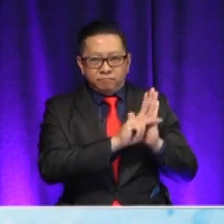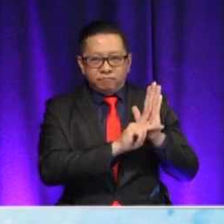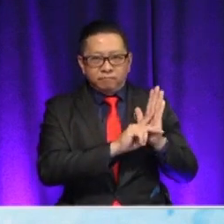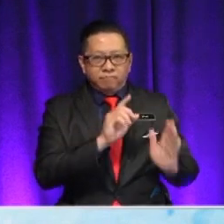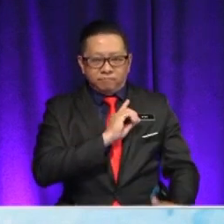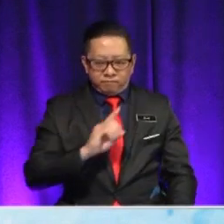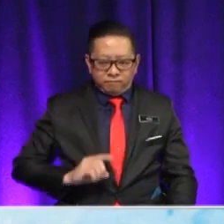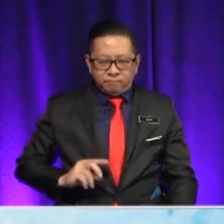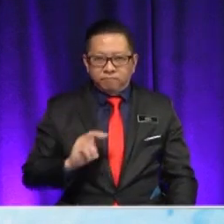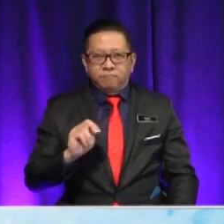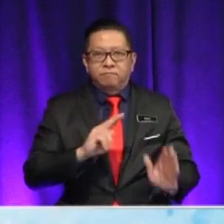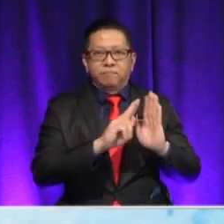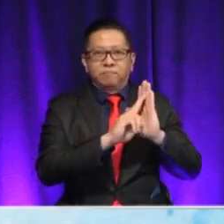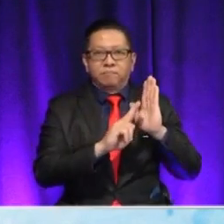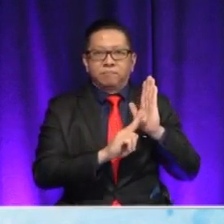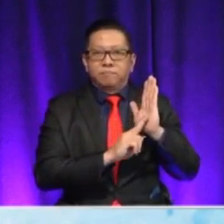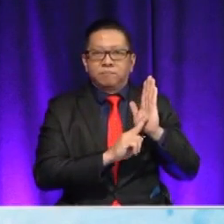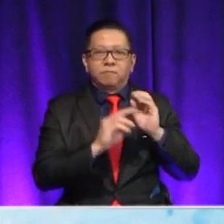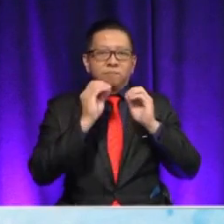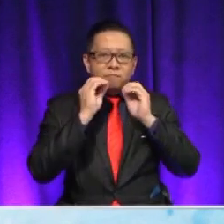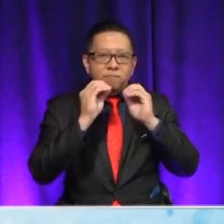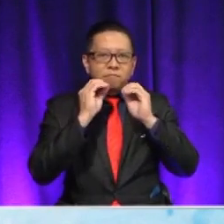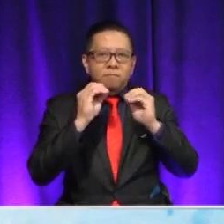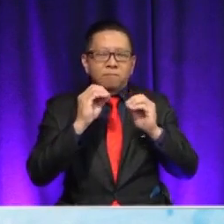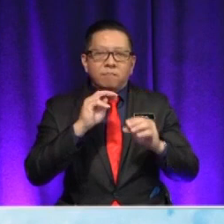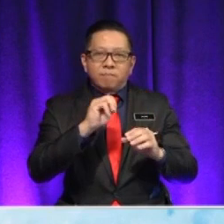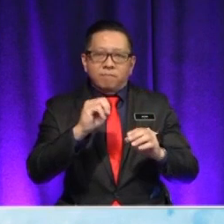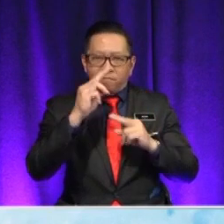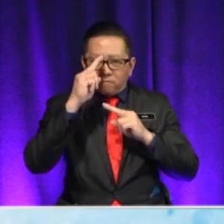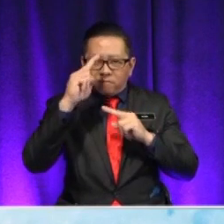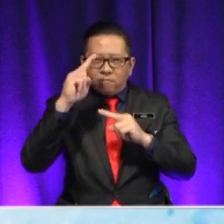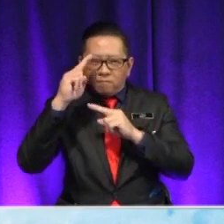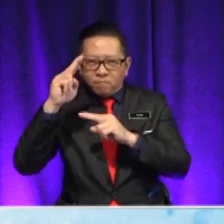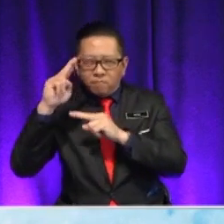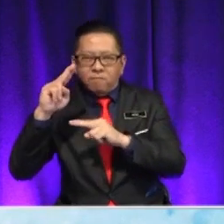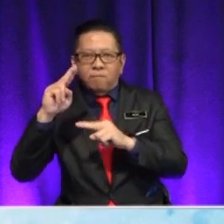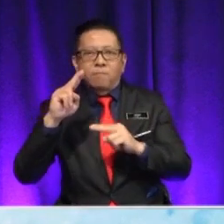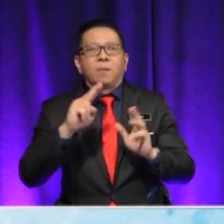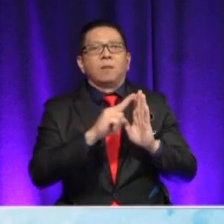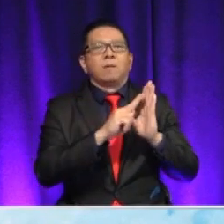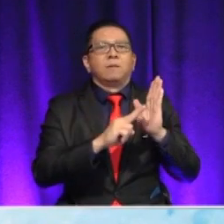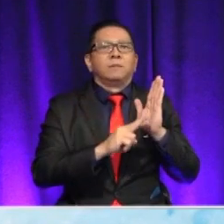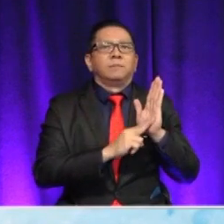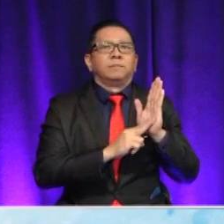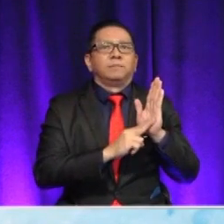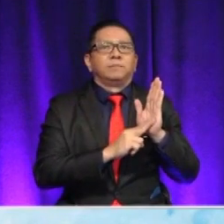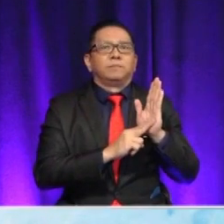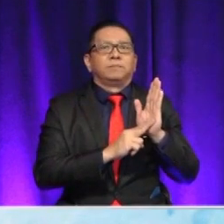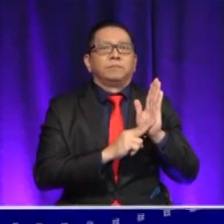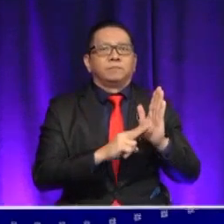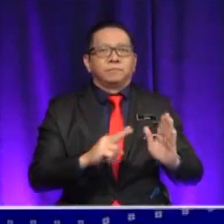undang-undang mengajak supaya warga negara Malaysia menghormati undang-undang dan juga mematuhi undang-undang yang